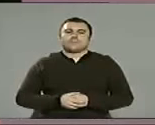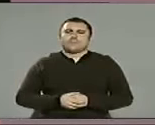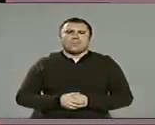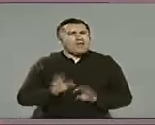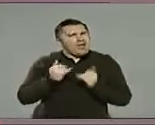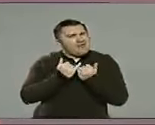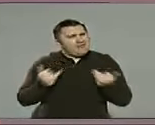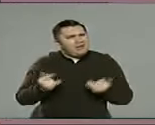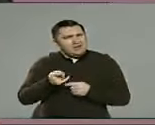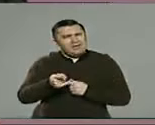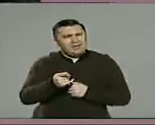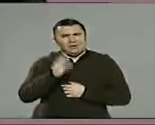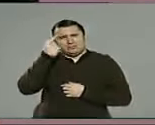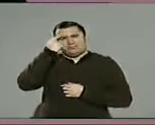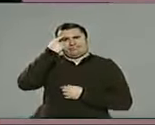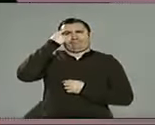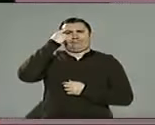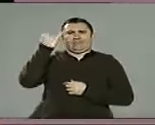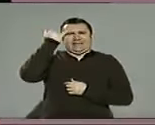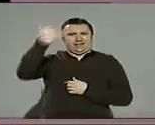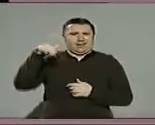Wie kann man eigentlich auf die Idee kommen,